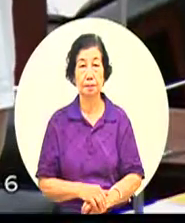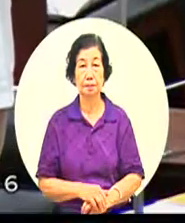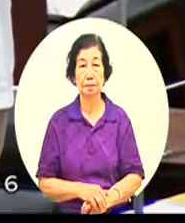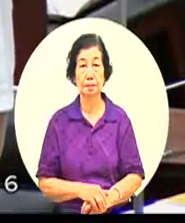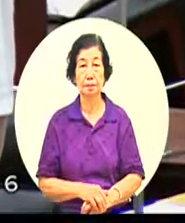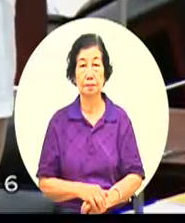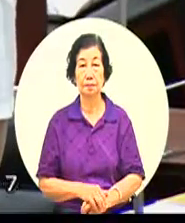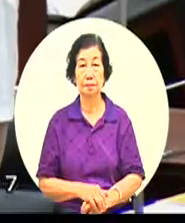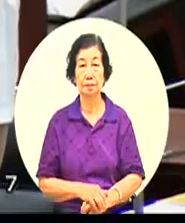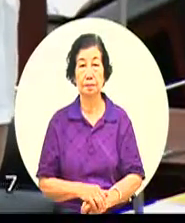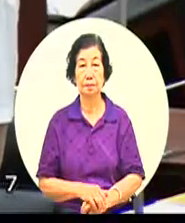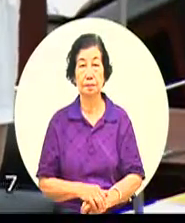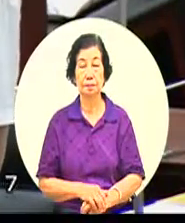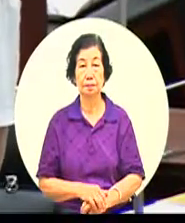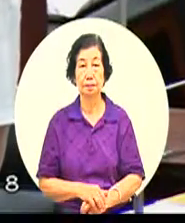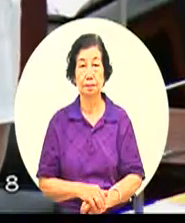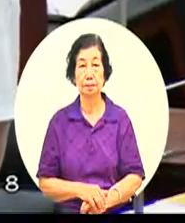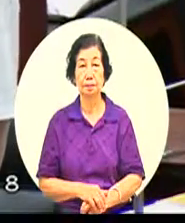是。